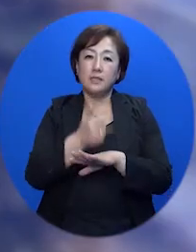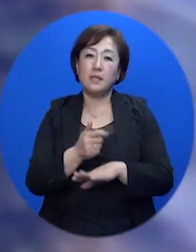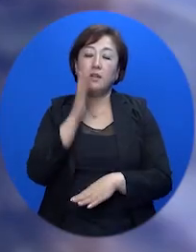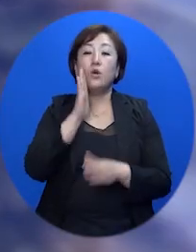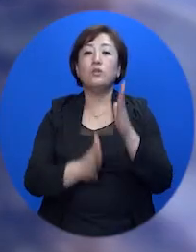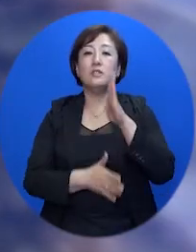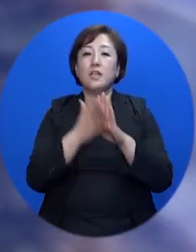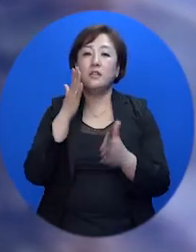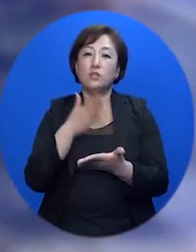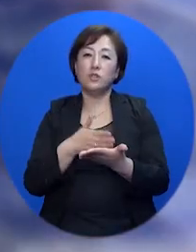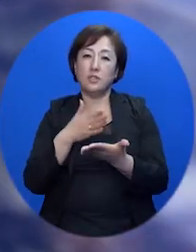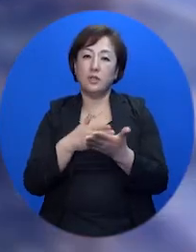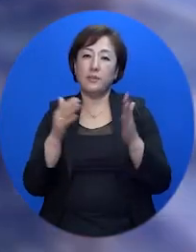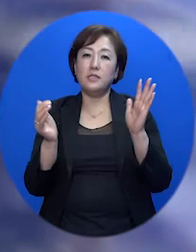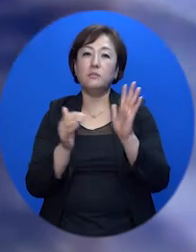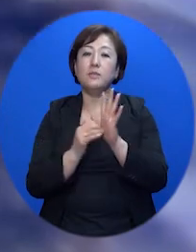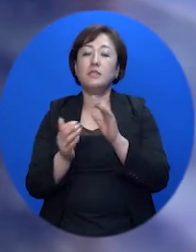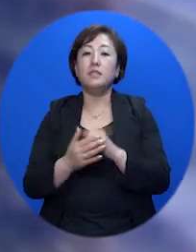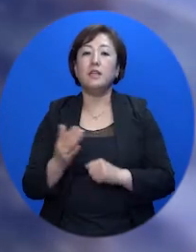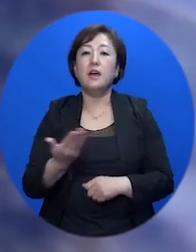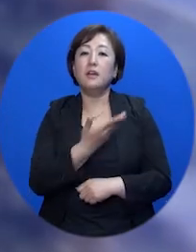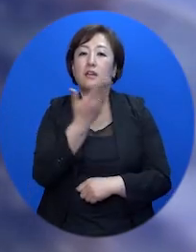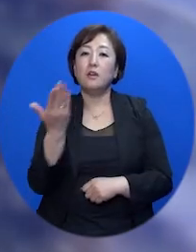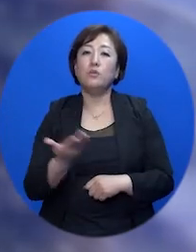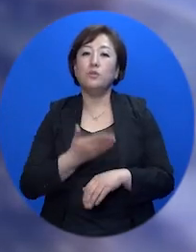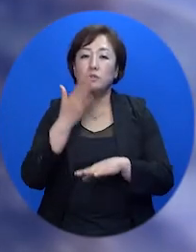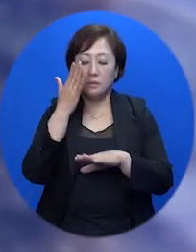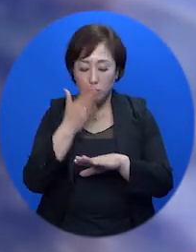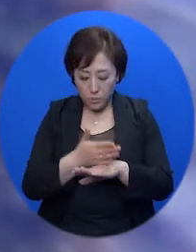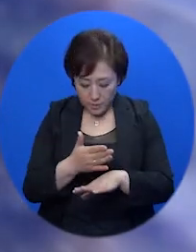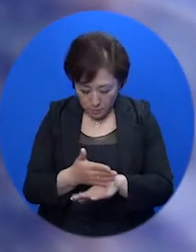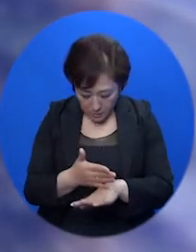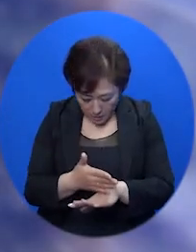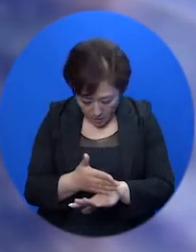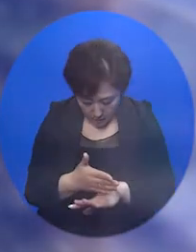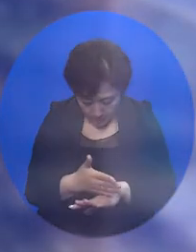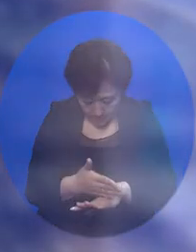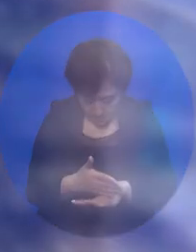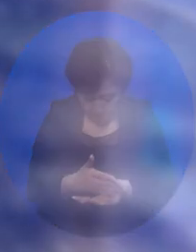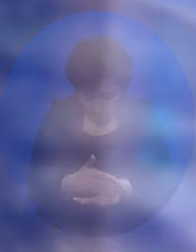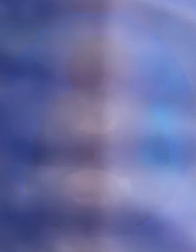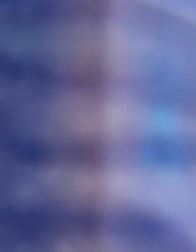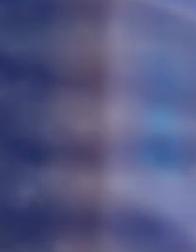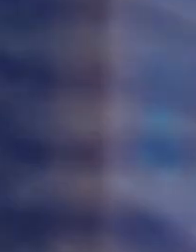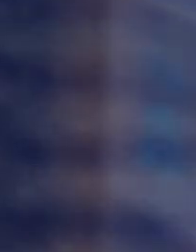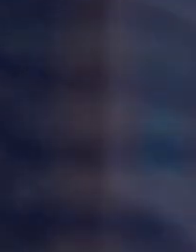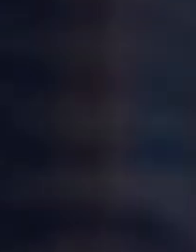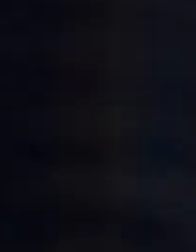이상으로 울산 시정뉴스 마칩니다. 시청해주신 여러분, 고맙습니다.